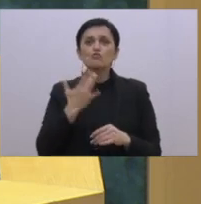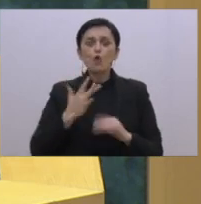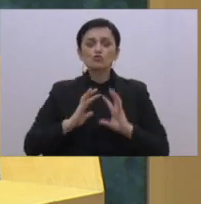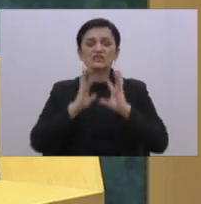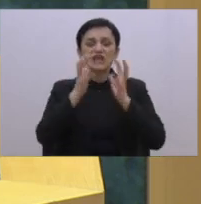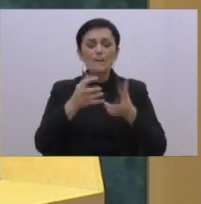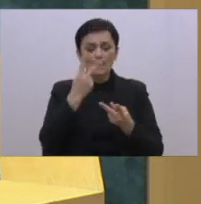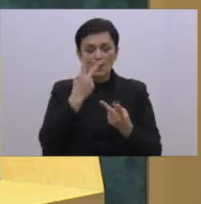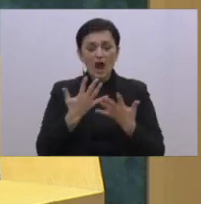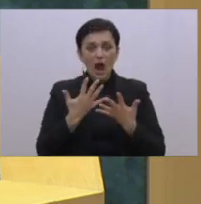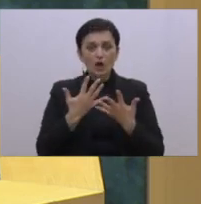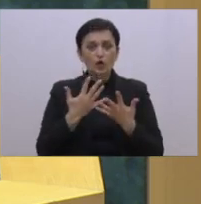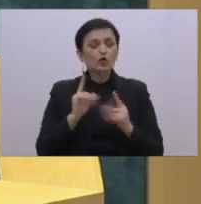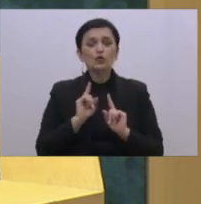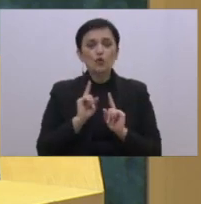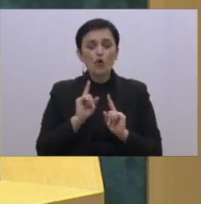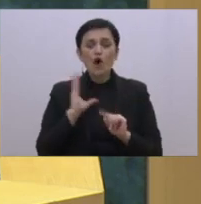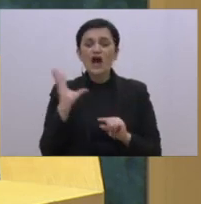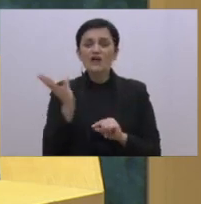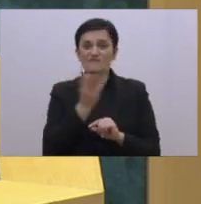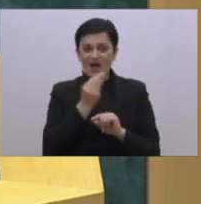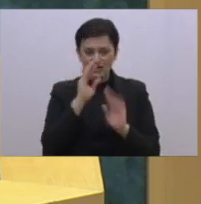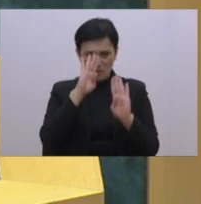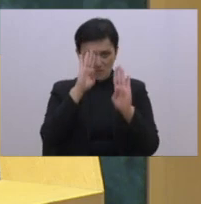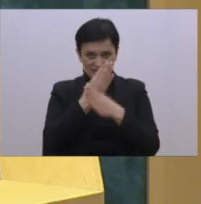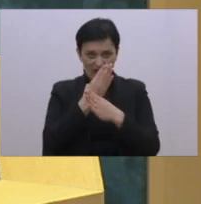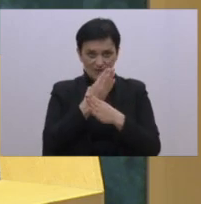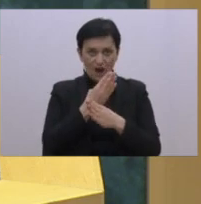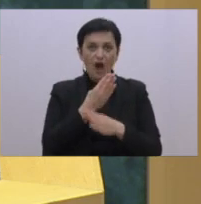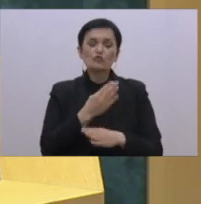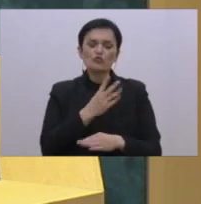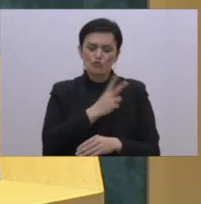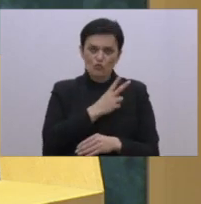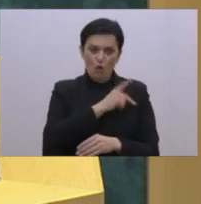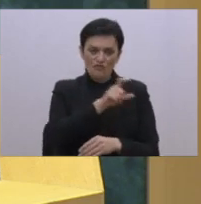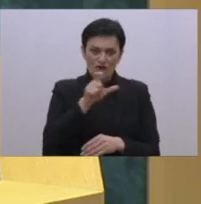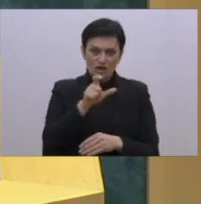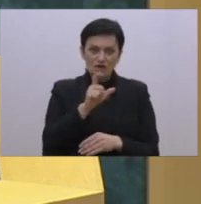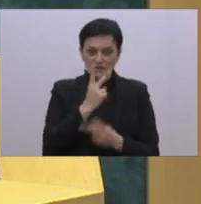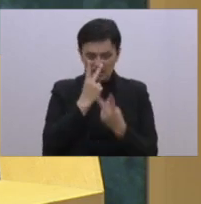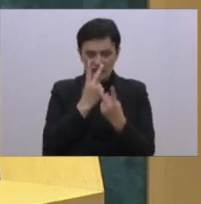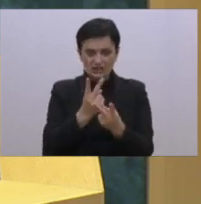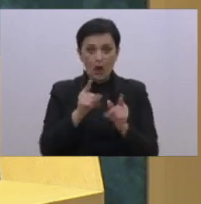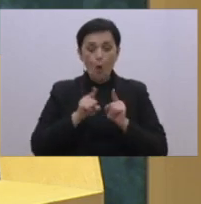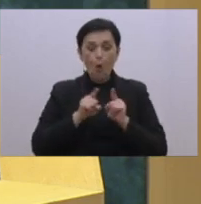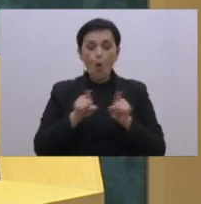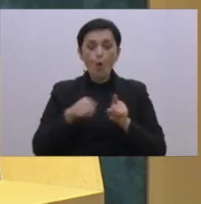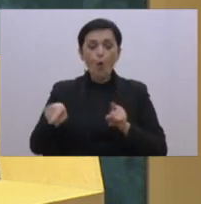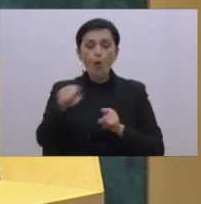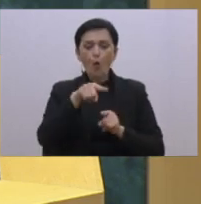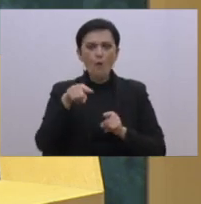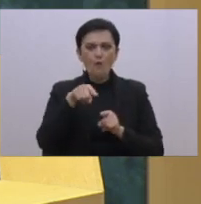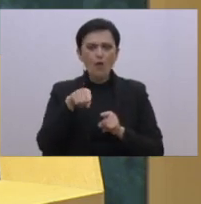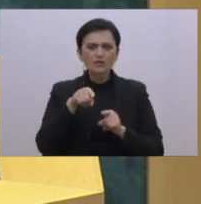სამყარო. კერძოდ, ყველა პერმაც და მოყვარემაც კარგად დაინახა, რომ ოპოზიცია